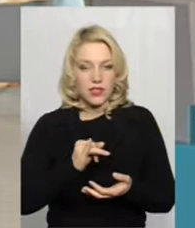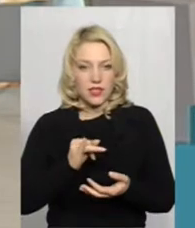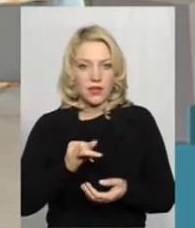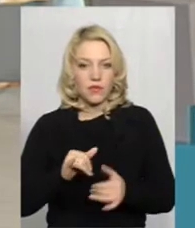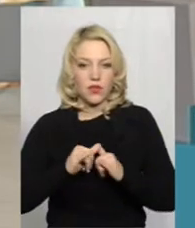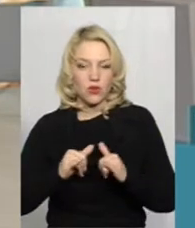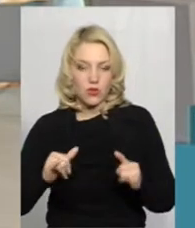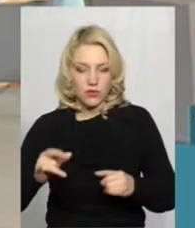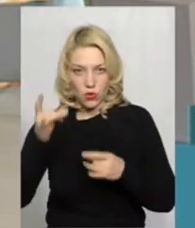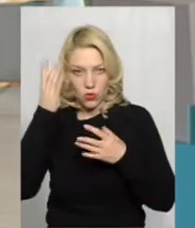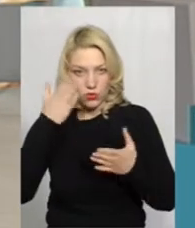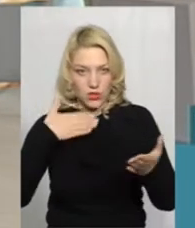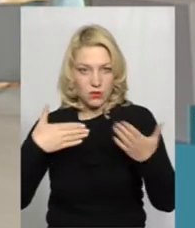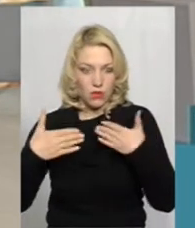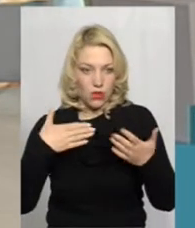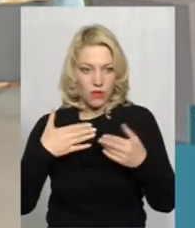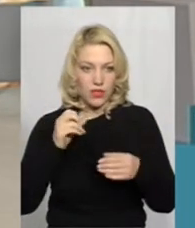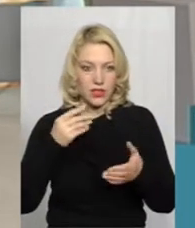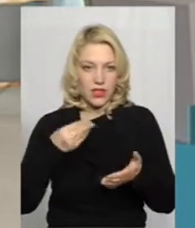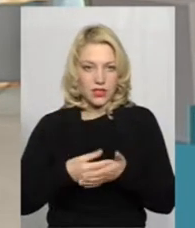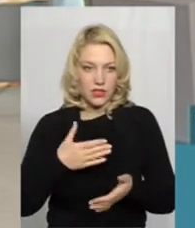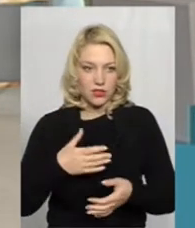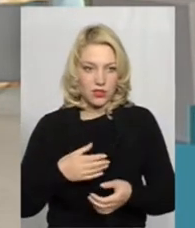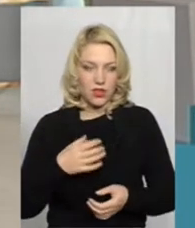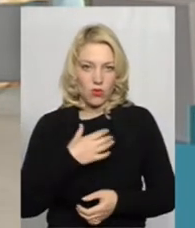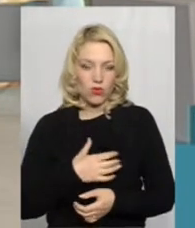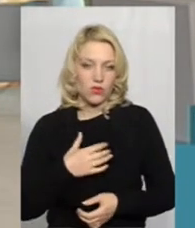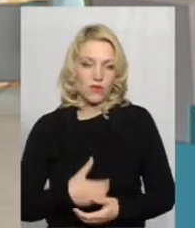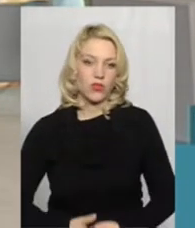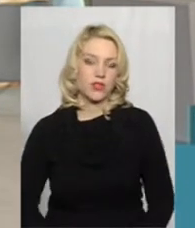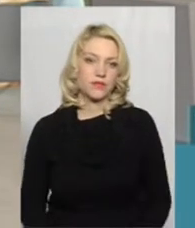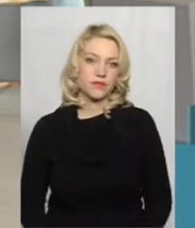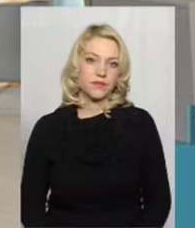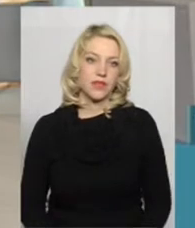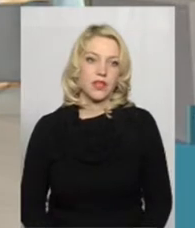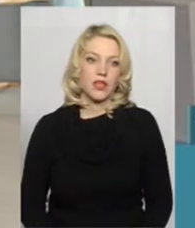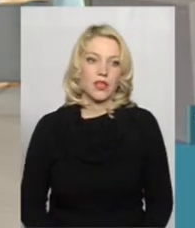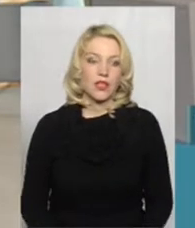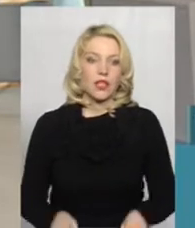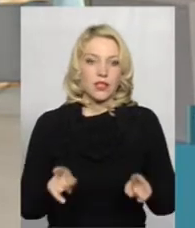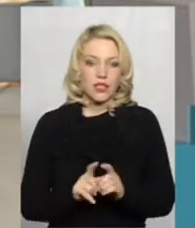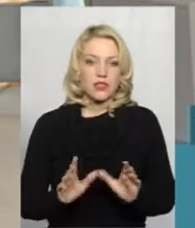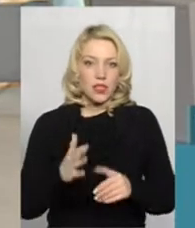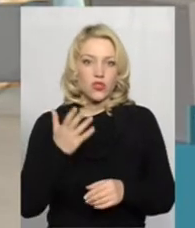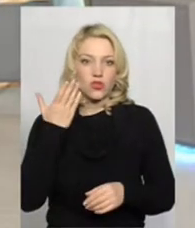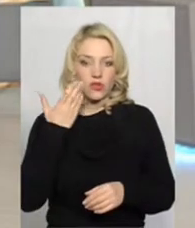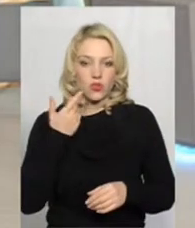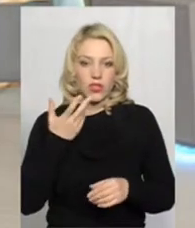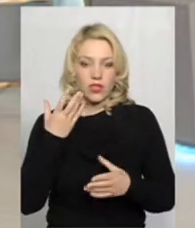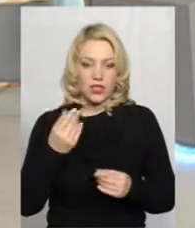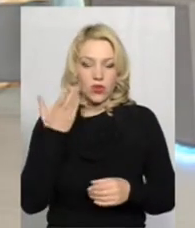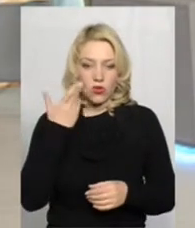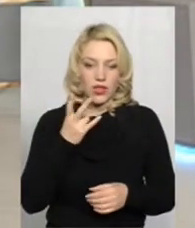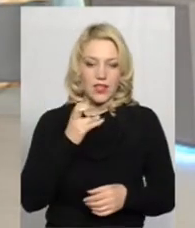контексті розвитку культури спілкування і як цінності основної. Знаєте, так сталося, що саме в день, коли